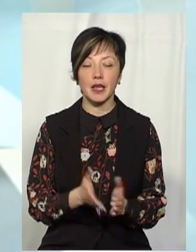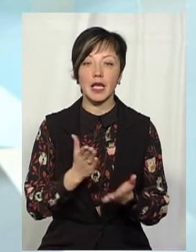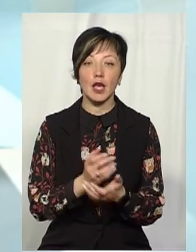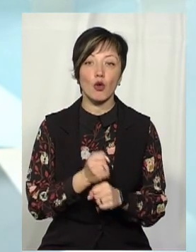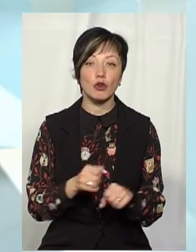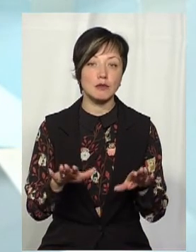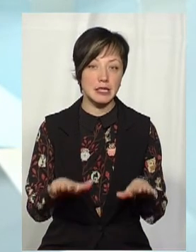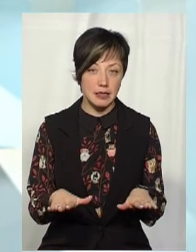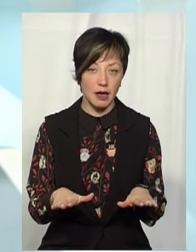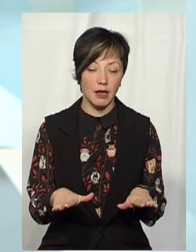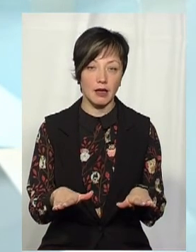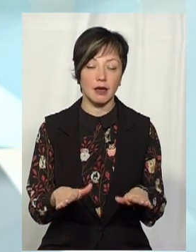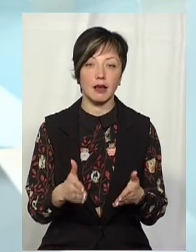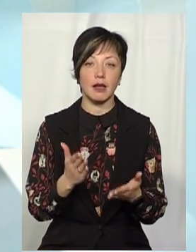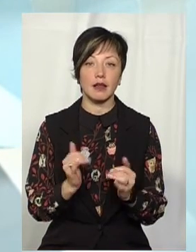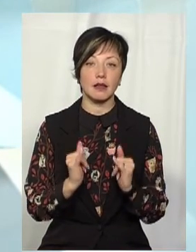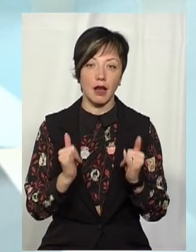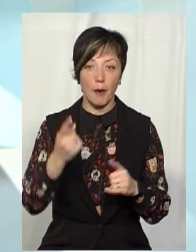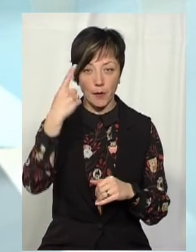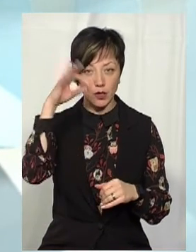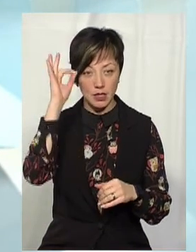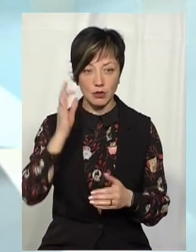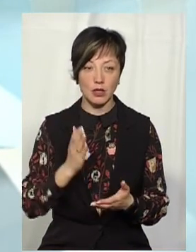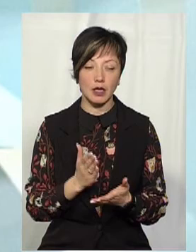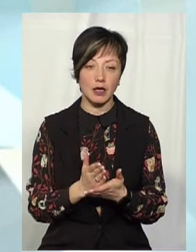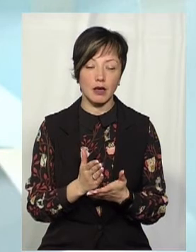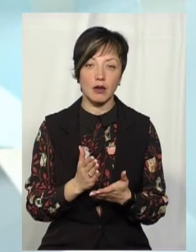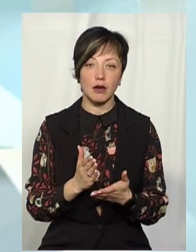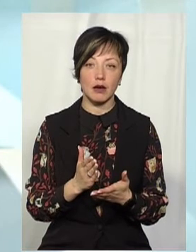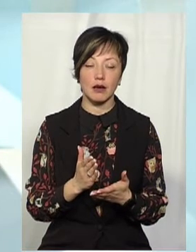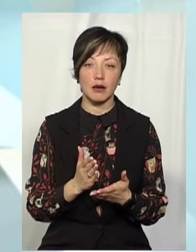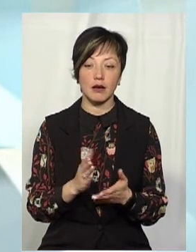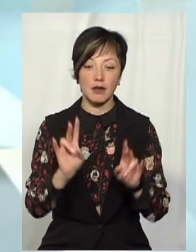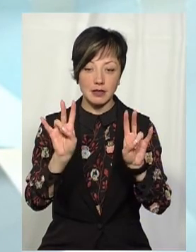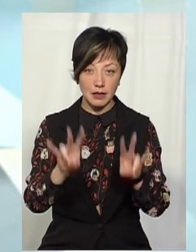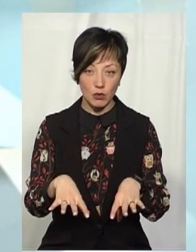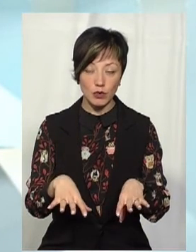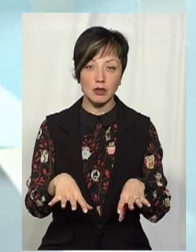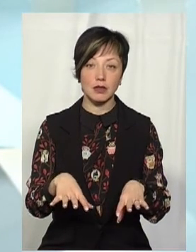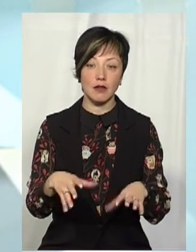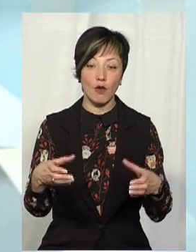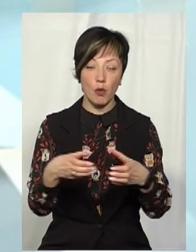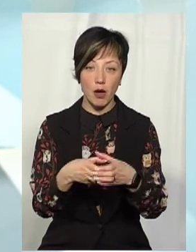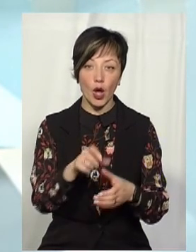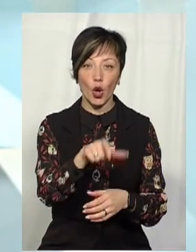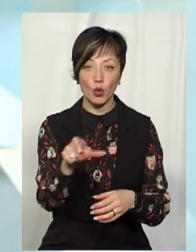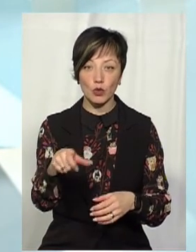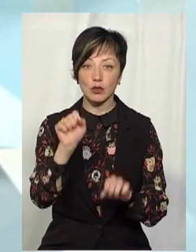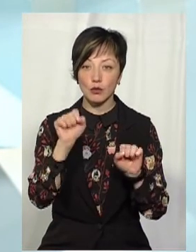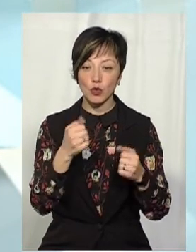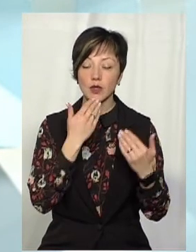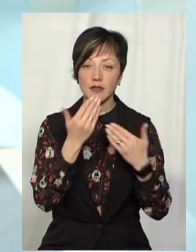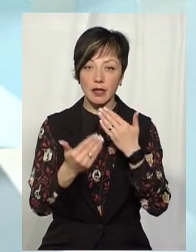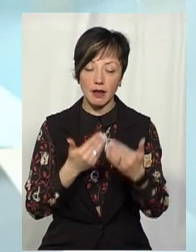Є робочі місця, скажімо, для поліцейського. Він буде знаходитись постійно в громаді, люди до нього